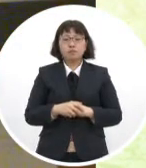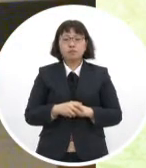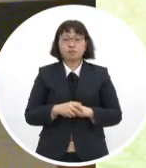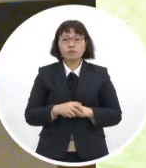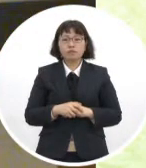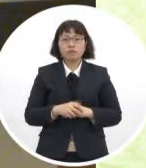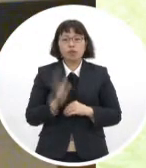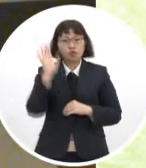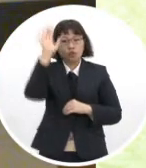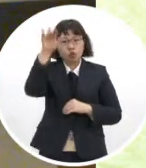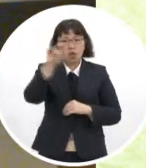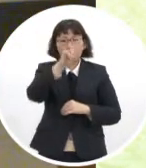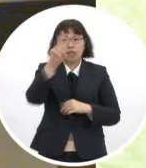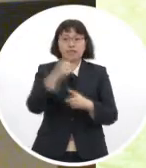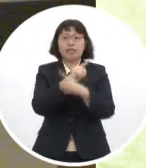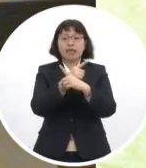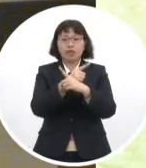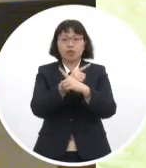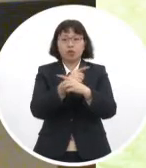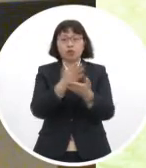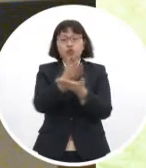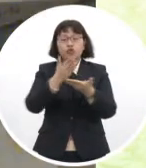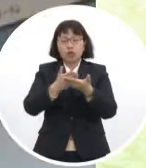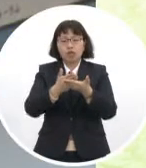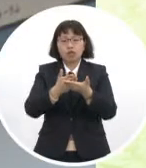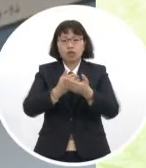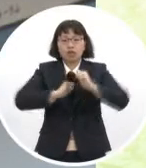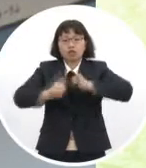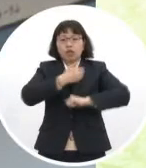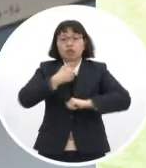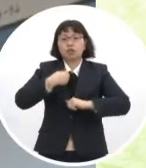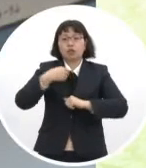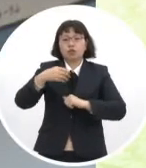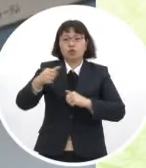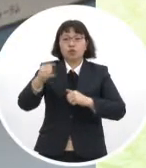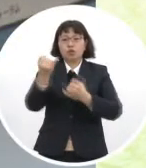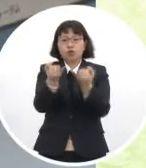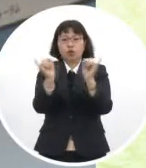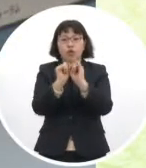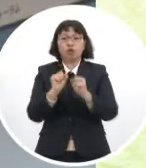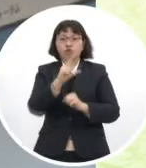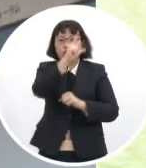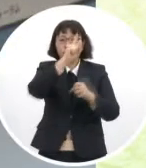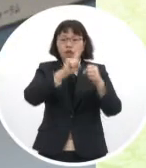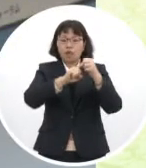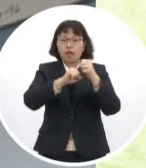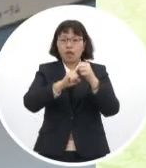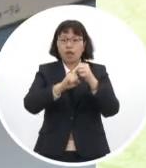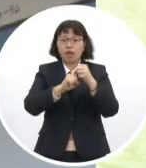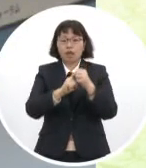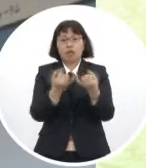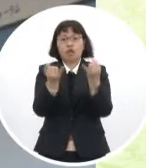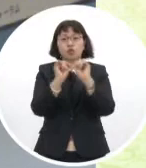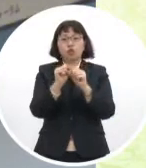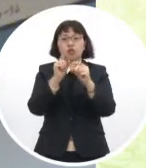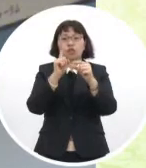来理系の分野で活躍できる女性を増やそうと、女子中高生の理系きっかけシンポジウムを開